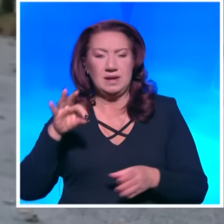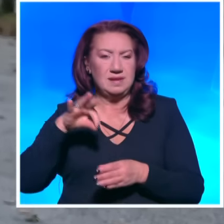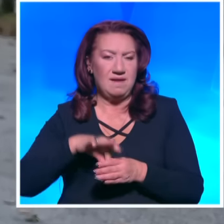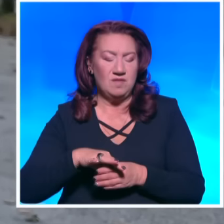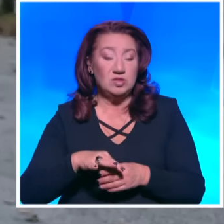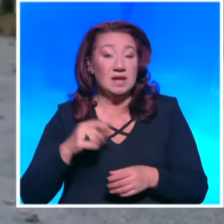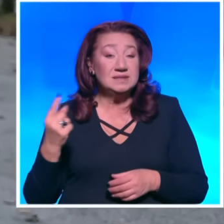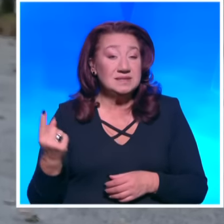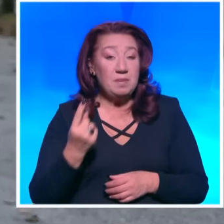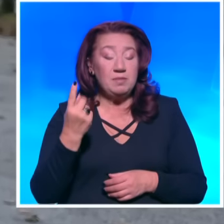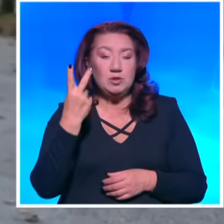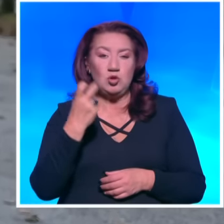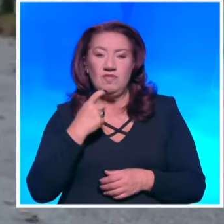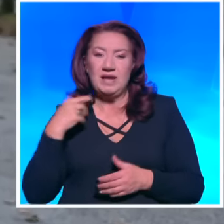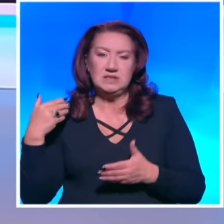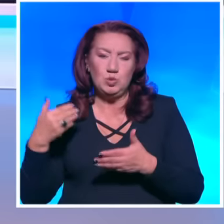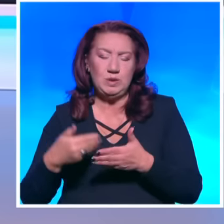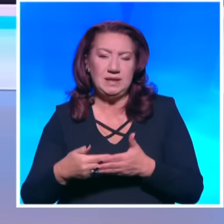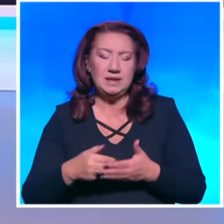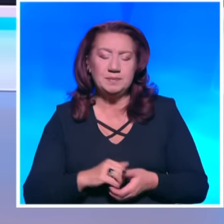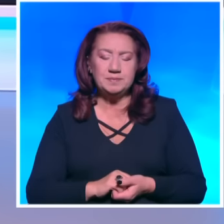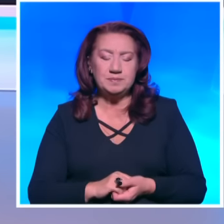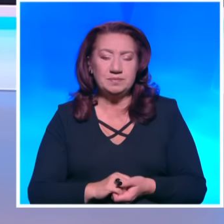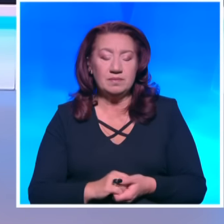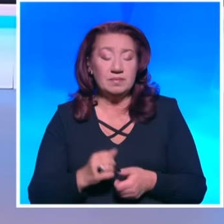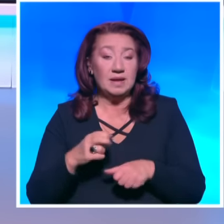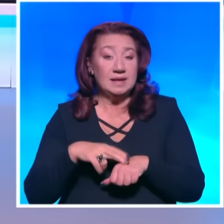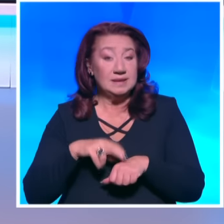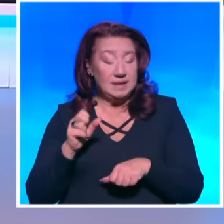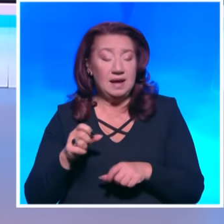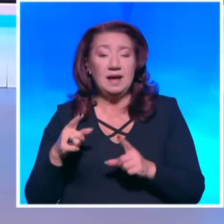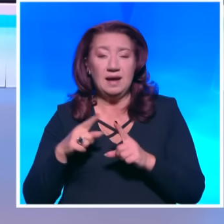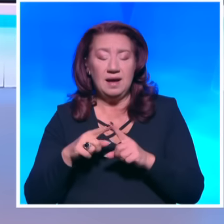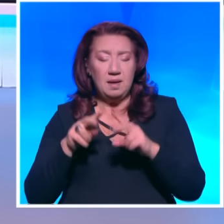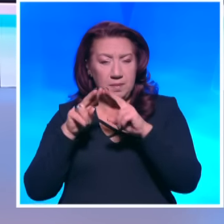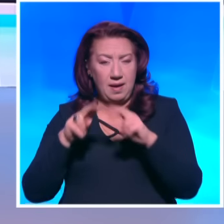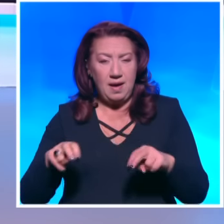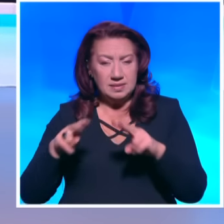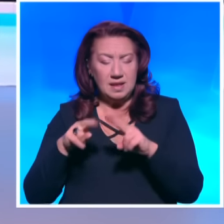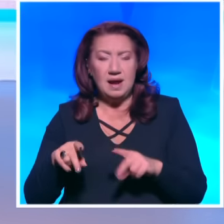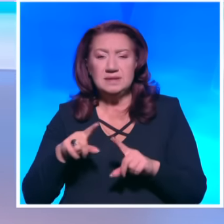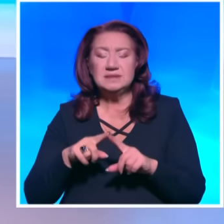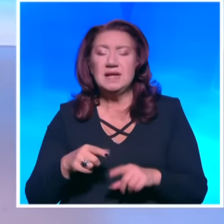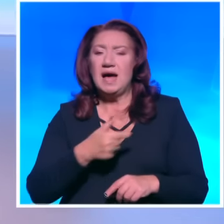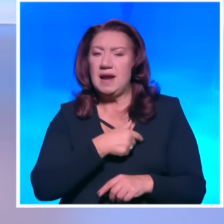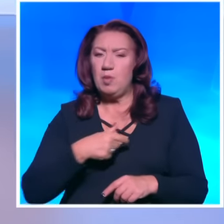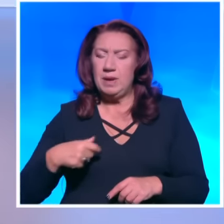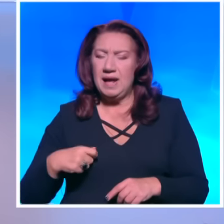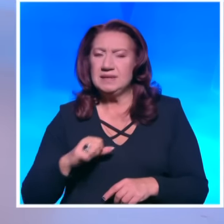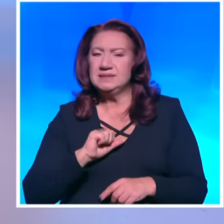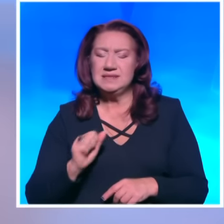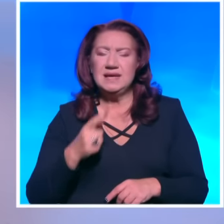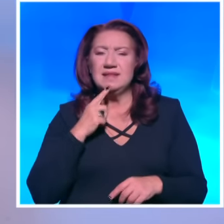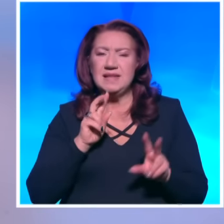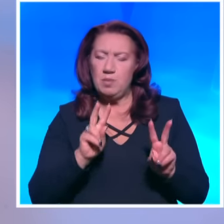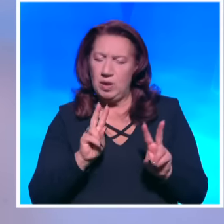път от 20 години. Да, а към анализа на републиканците и на демократите се връщаме само след